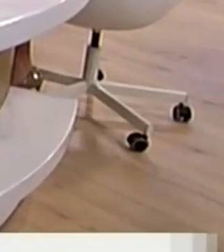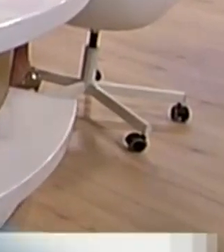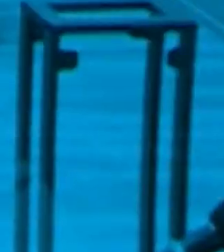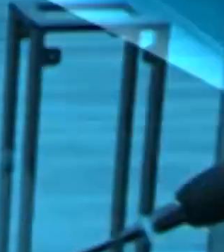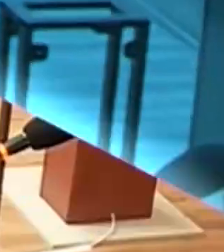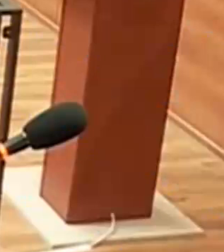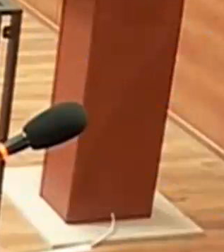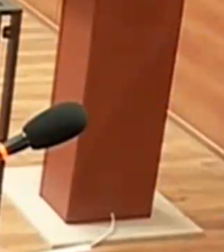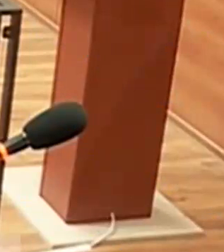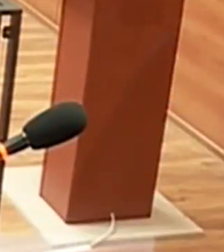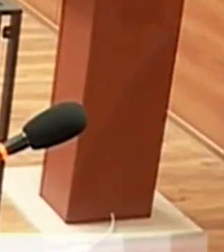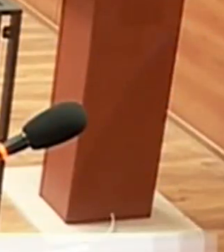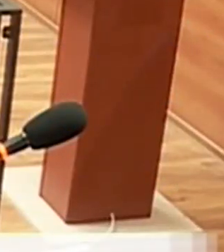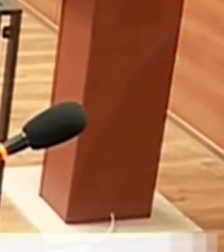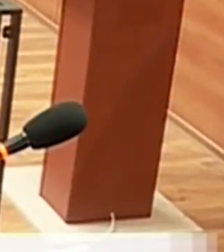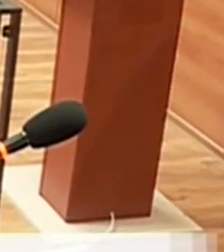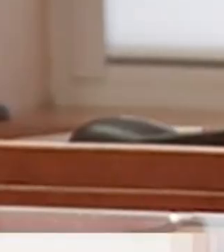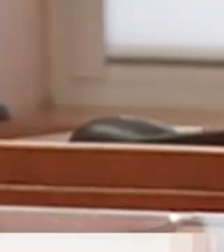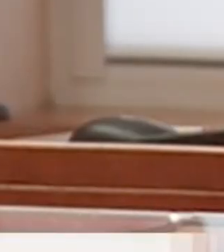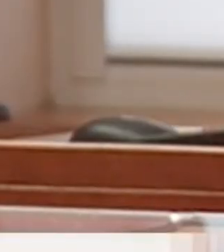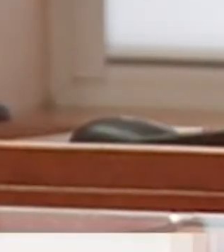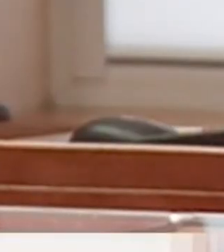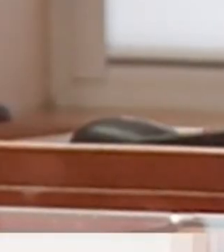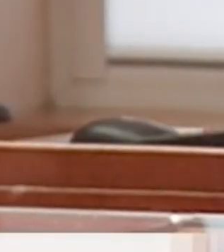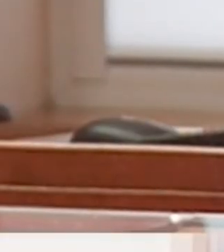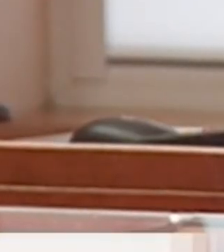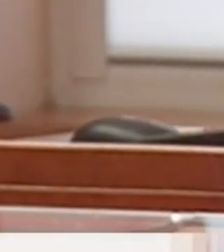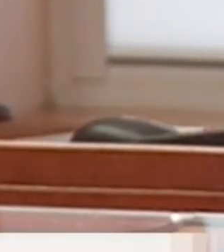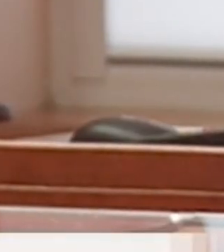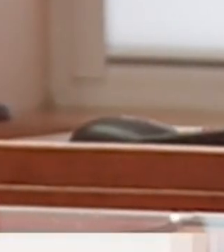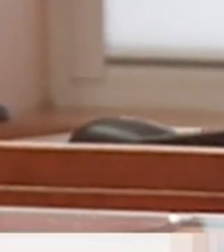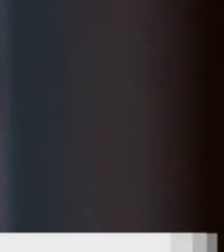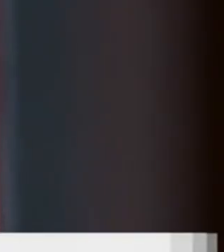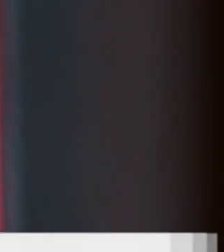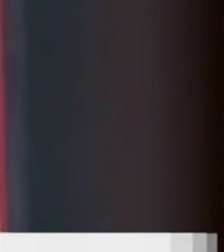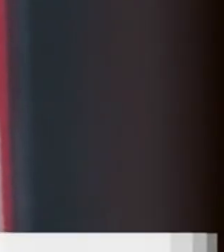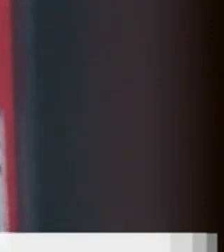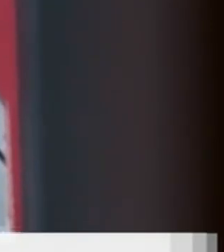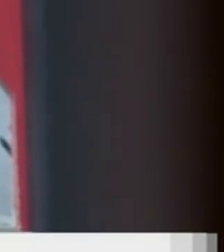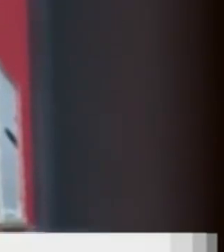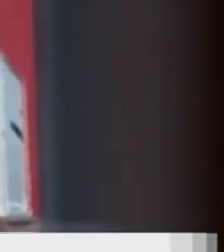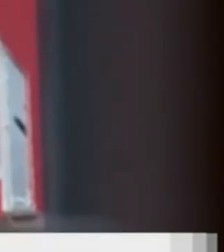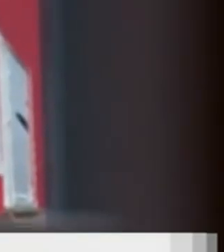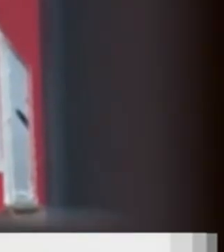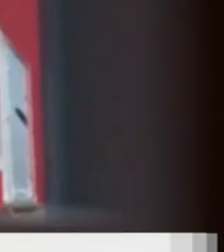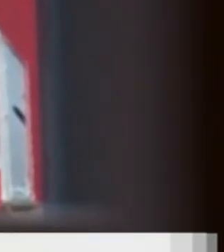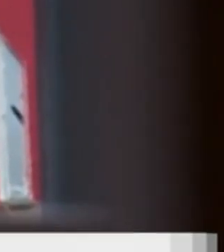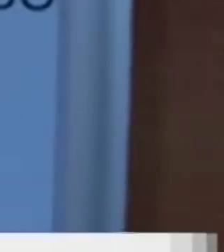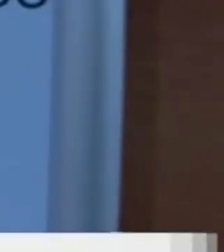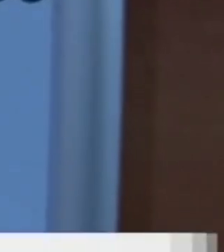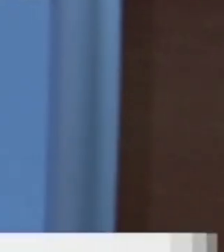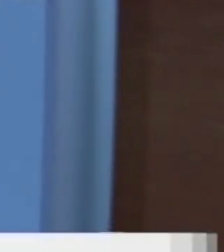омраза. 20 милиона лева за коледни бонуси си гласуваха магистратите. Служителите в спецсъдилищата